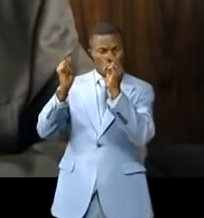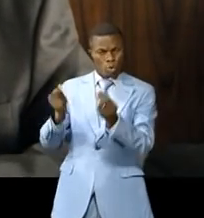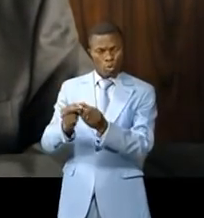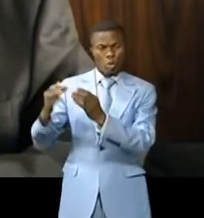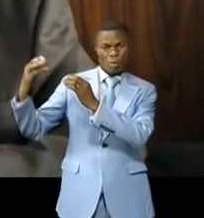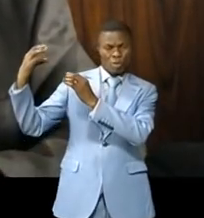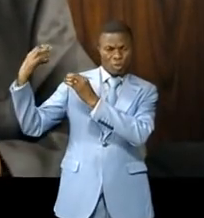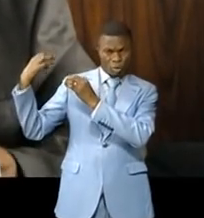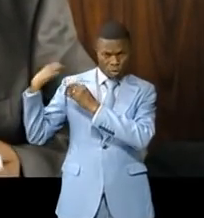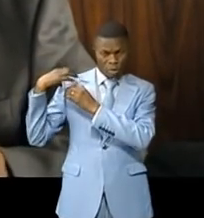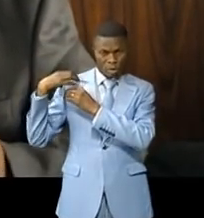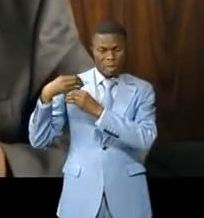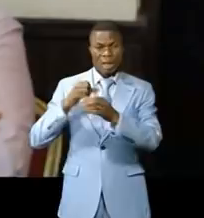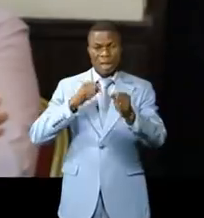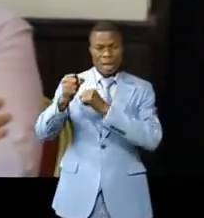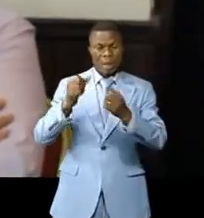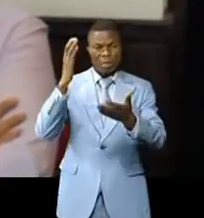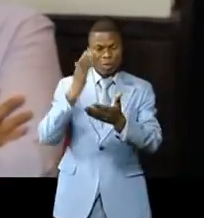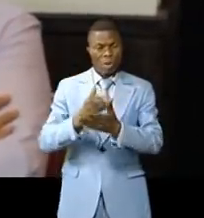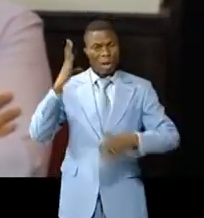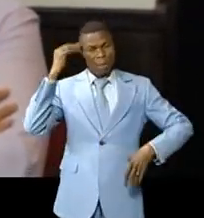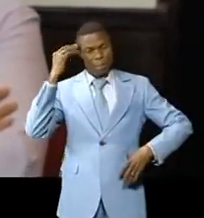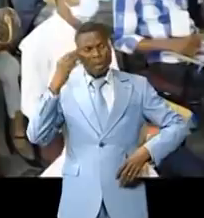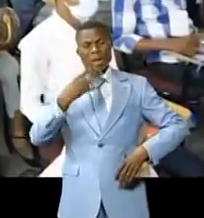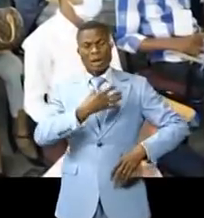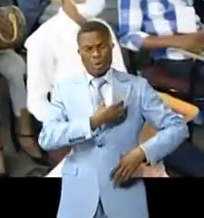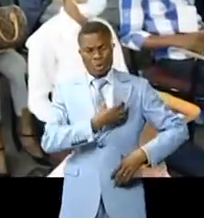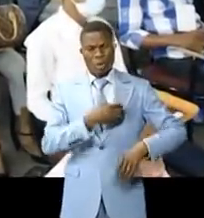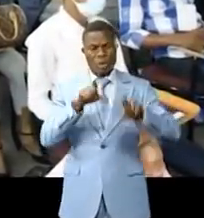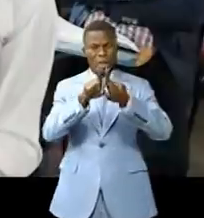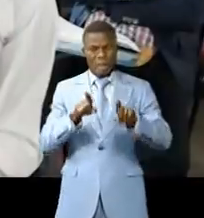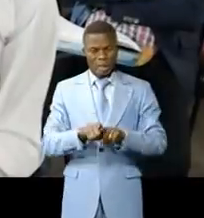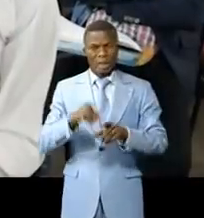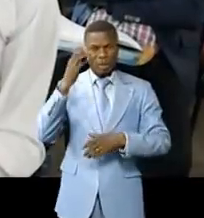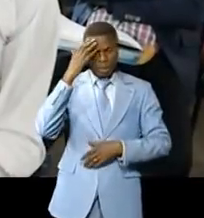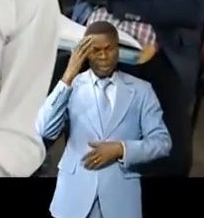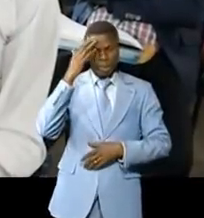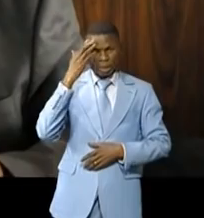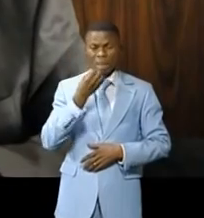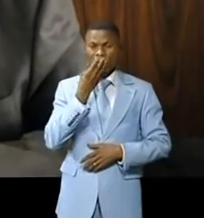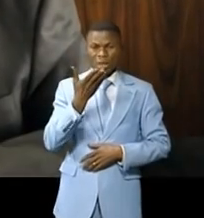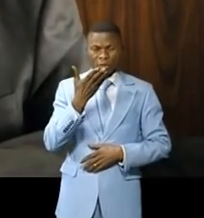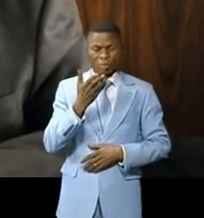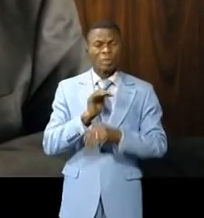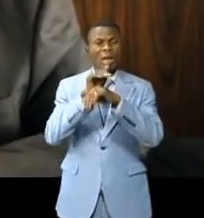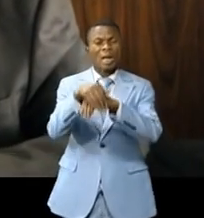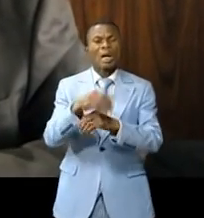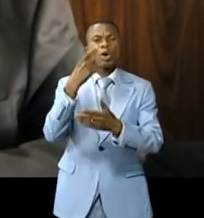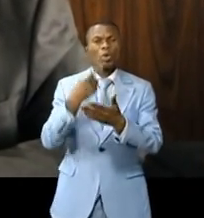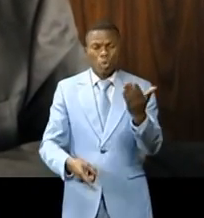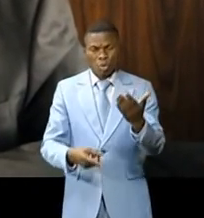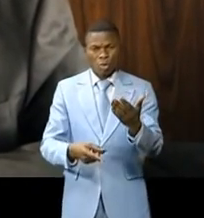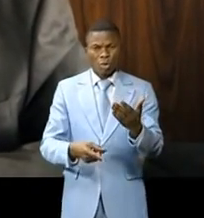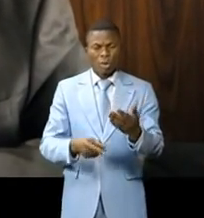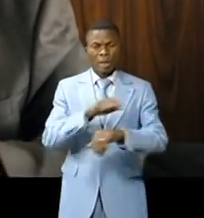de la lutte contre les maladies, dont les maladies cardiovasculaires, et savoir quel est l'engagement de